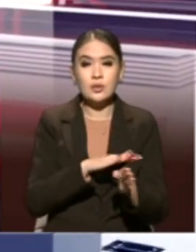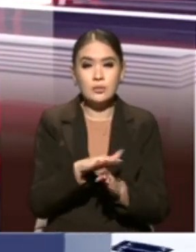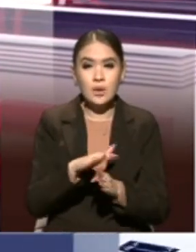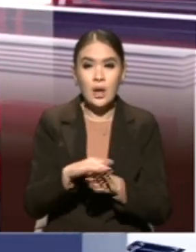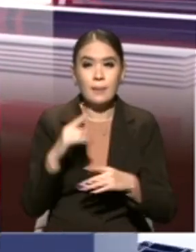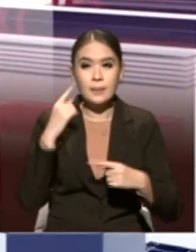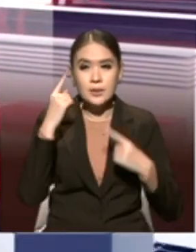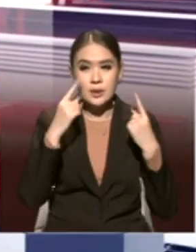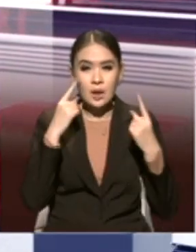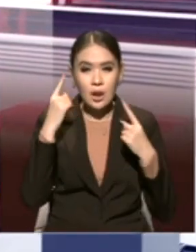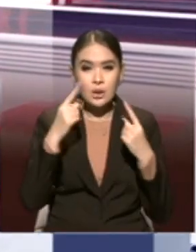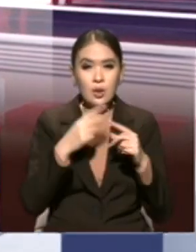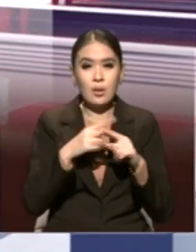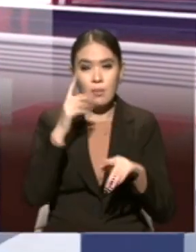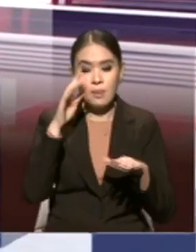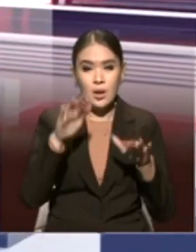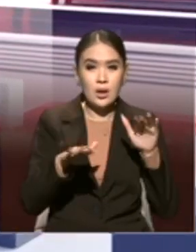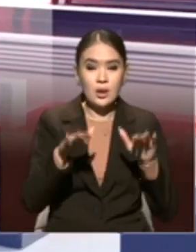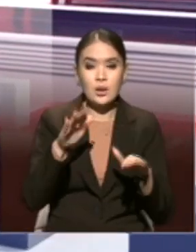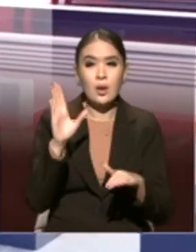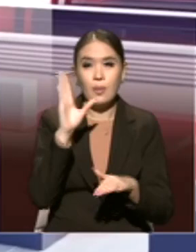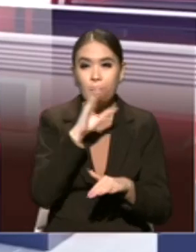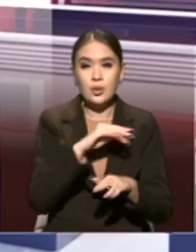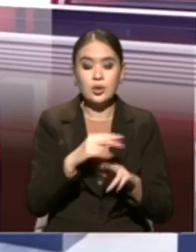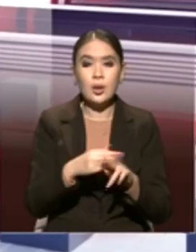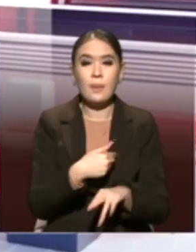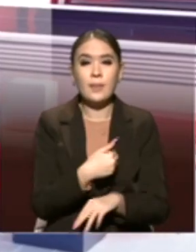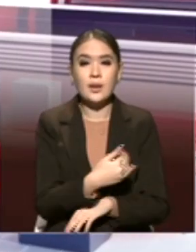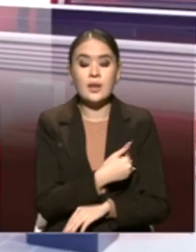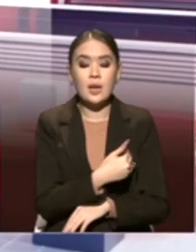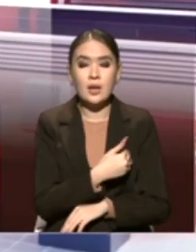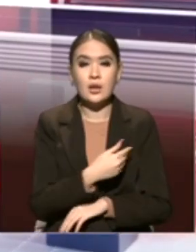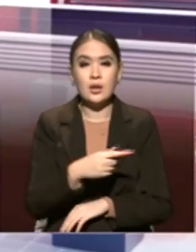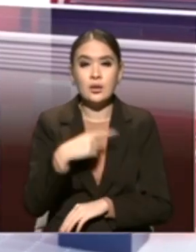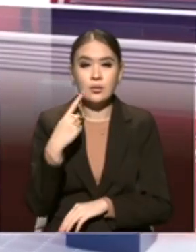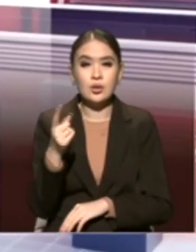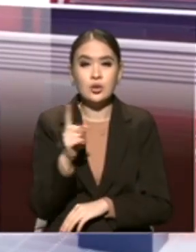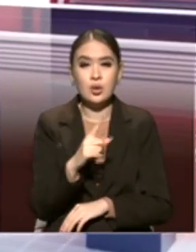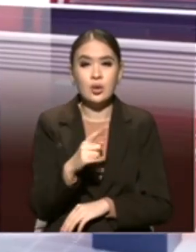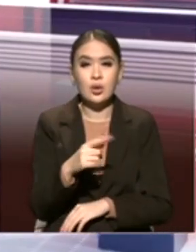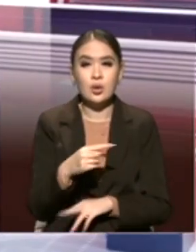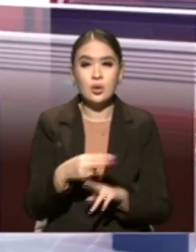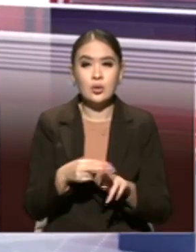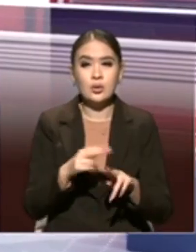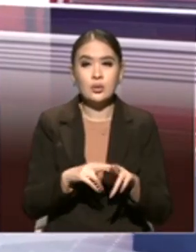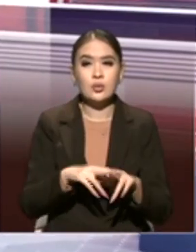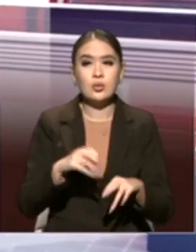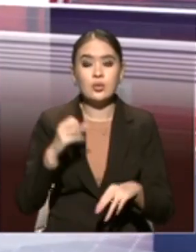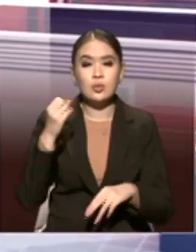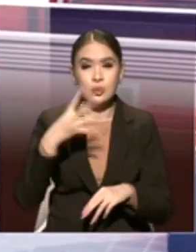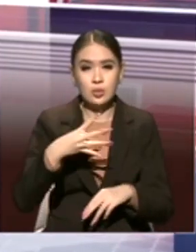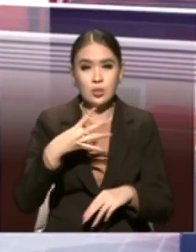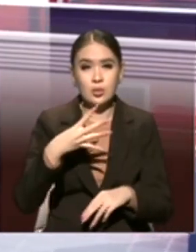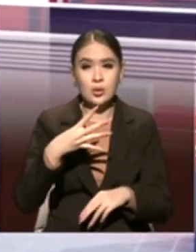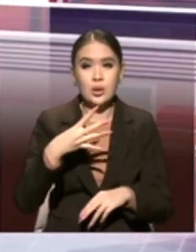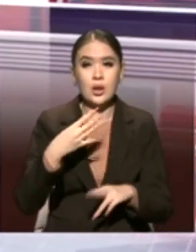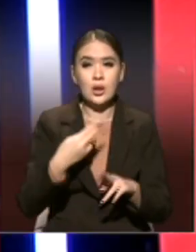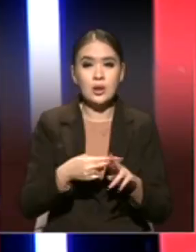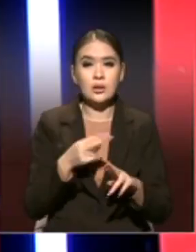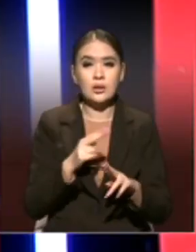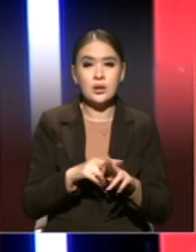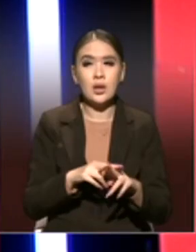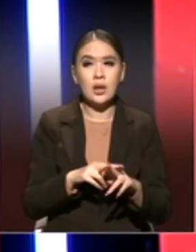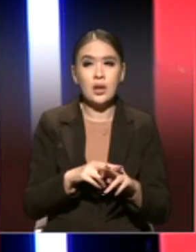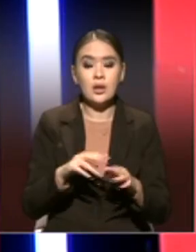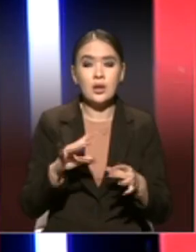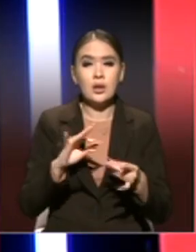психологиялық жағдайды бағалау. Мен былай айтар едім, төрт ақ талап айналдырған. Біздің әлеуметтік желіге